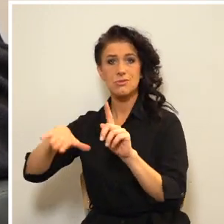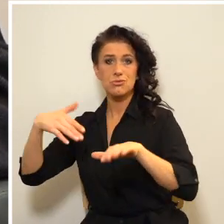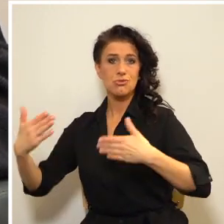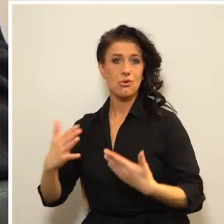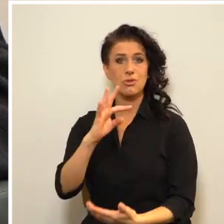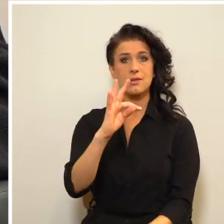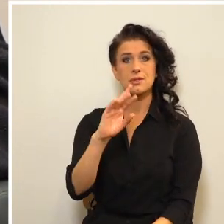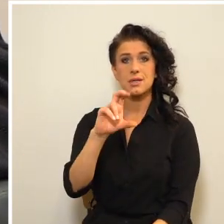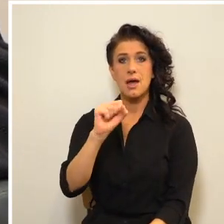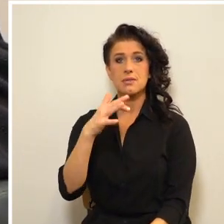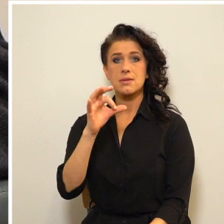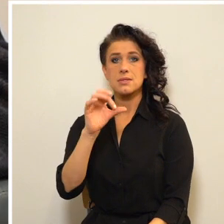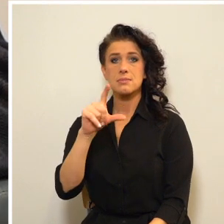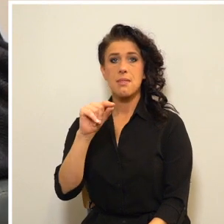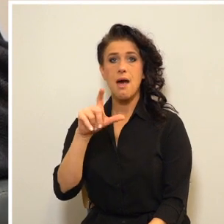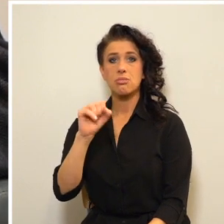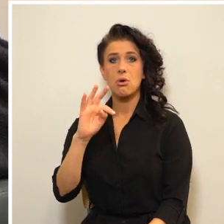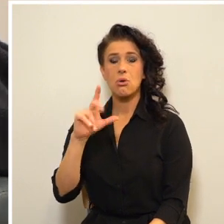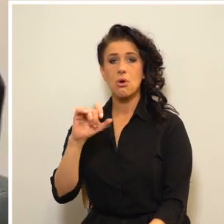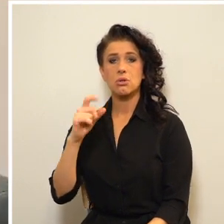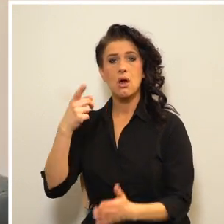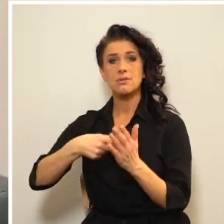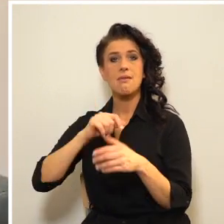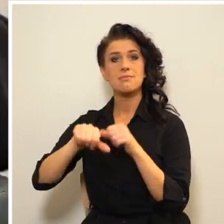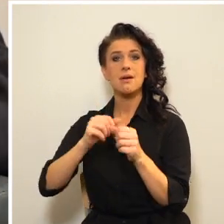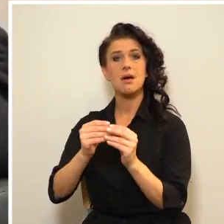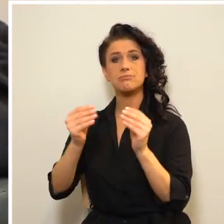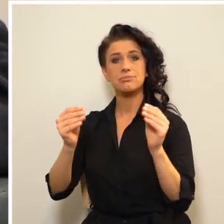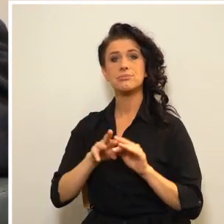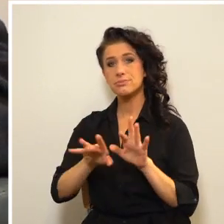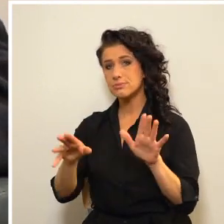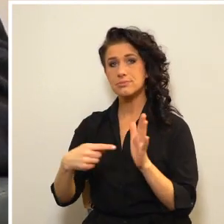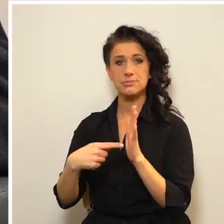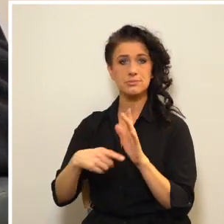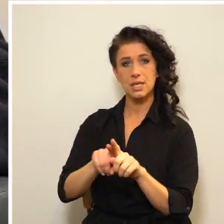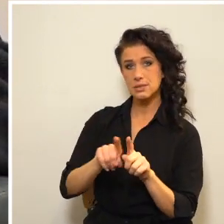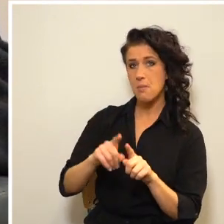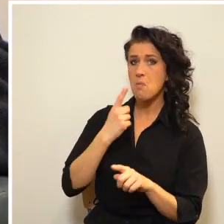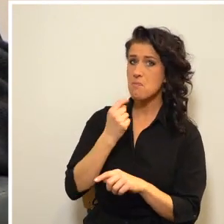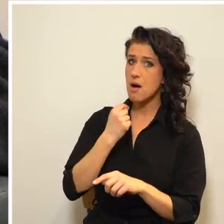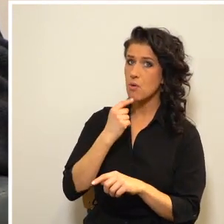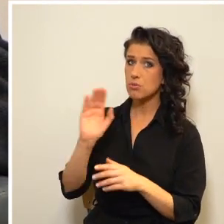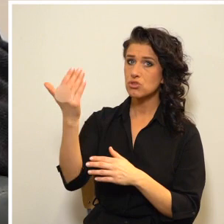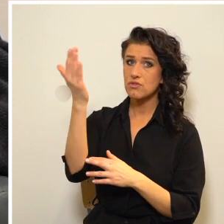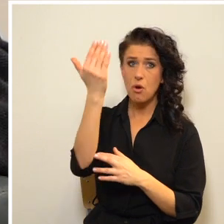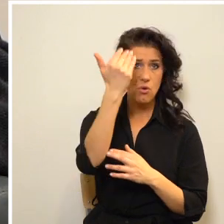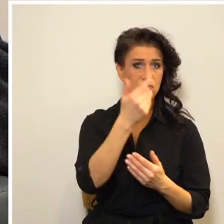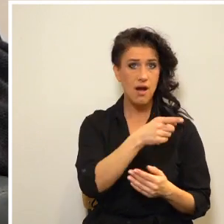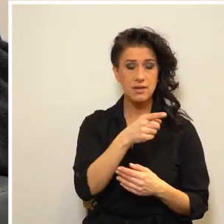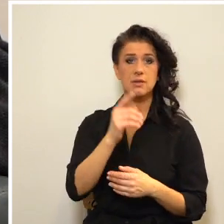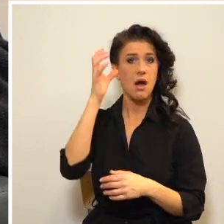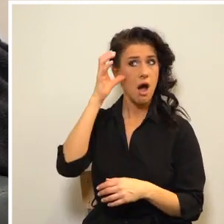która się taką kilku latach rozwija także za mało jest przywoływania taki autorytetów Jak święty Jan Paweł